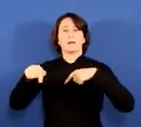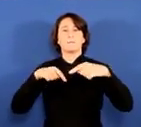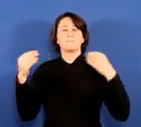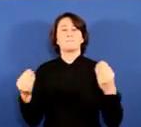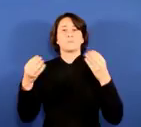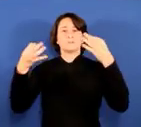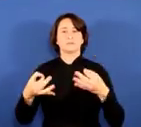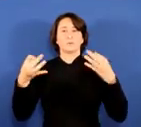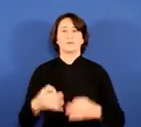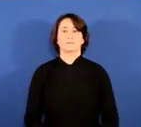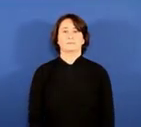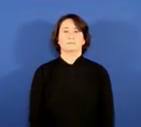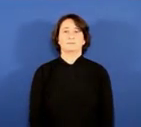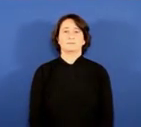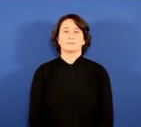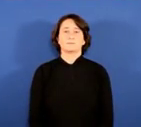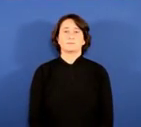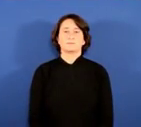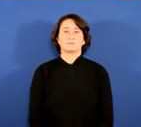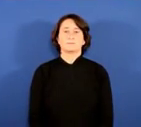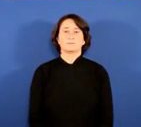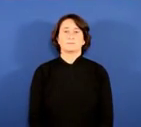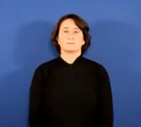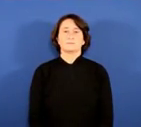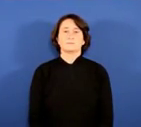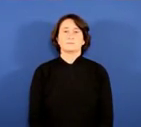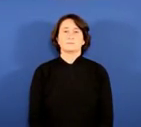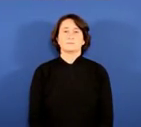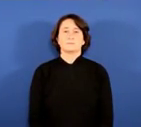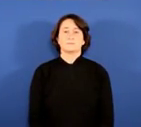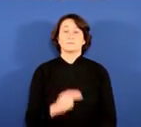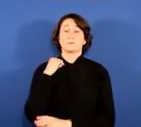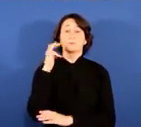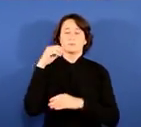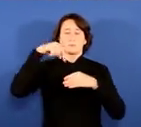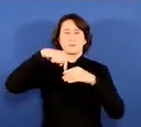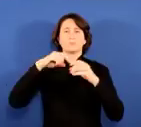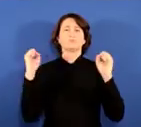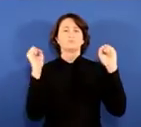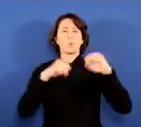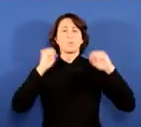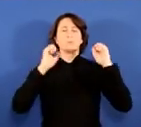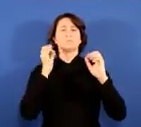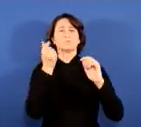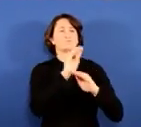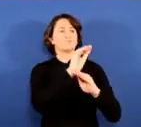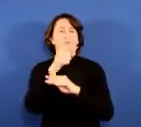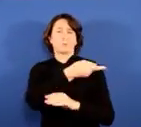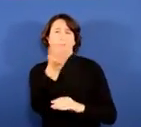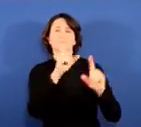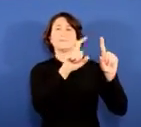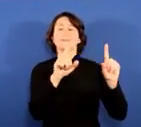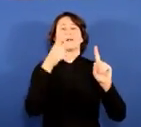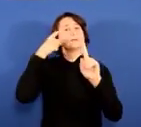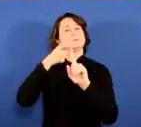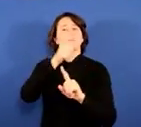duten pertsonentzako lanpostuak sortzeko. Halaber, Foru erakundeak zabaldu egin du Aitamenirekin duen hitzarmena adimen